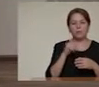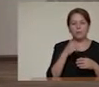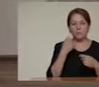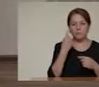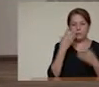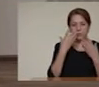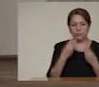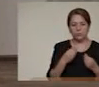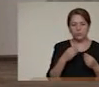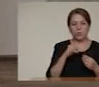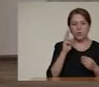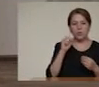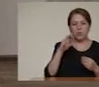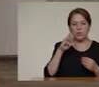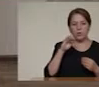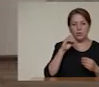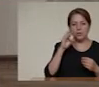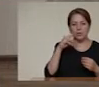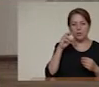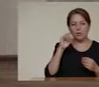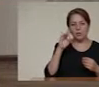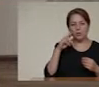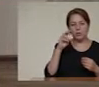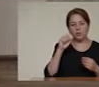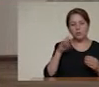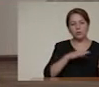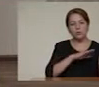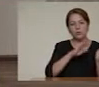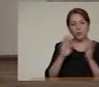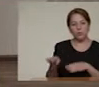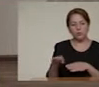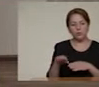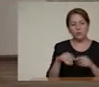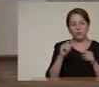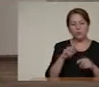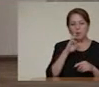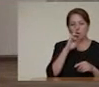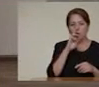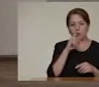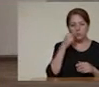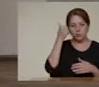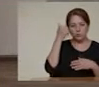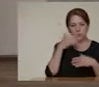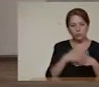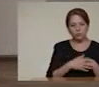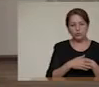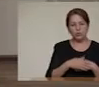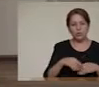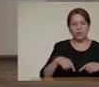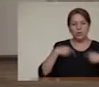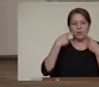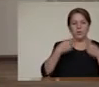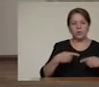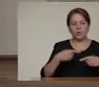kalendar qolib keta boshladi. Va natijada ushbu kalendar hisobi noto'g'ri ekanligi keyingi yillarda